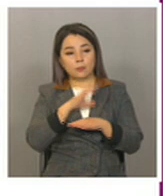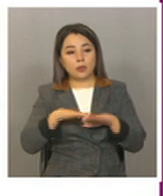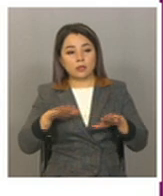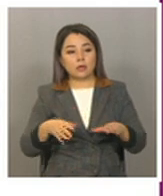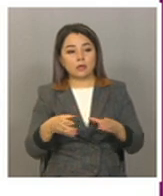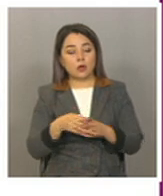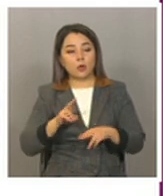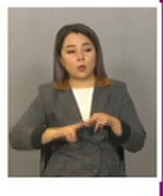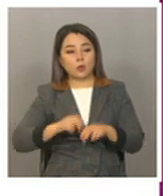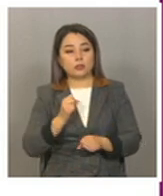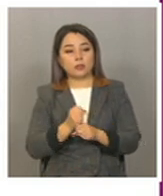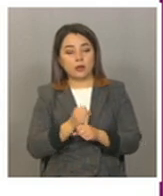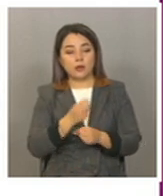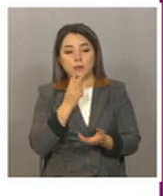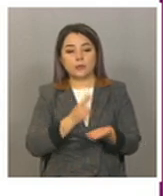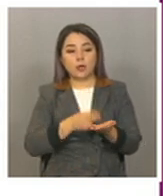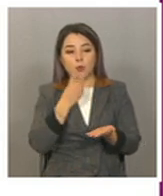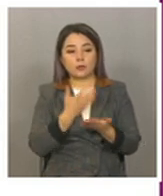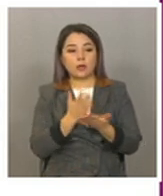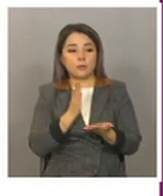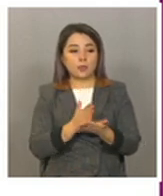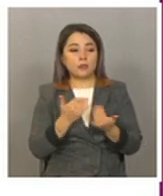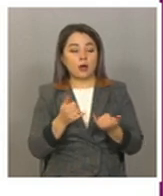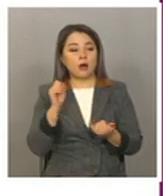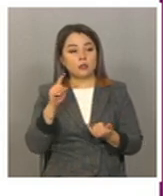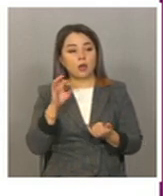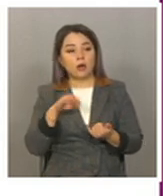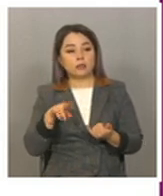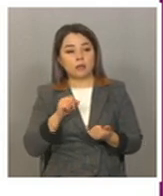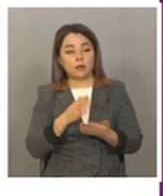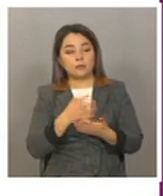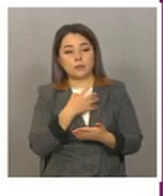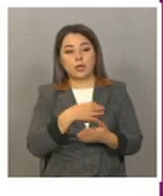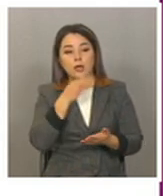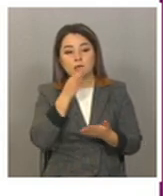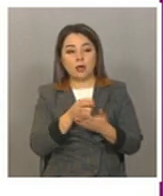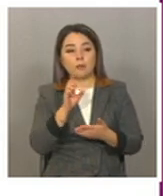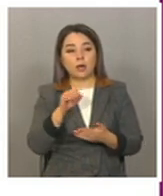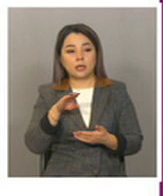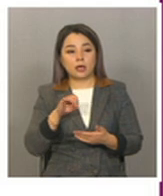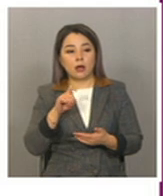құрылды деген деректер кездеседі. Алтын Орданың негізін қалаушы Батыйхан